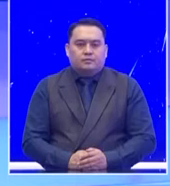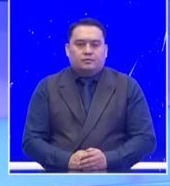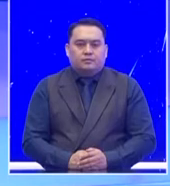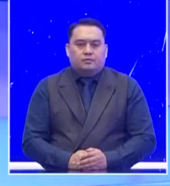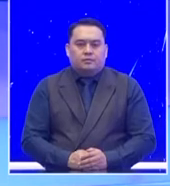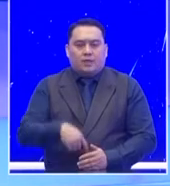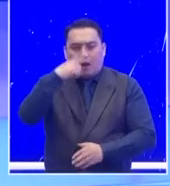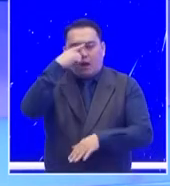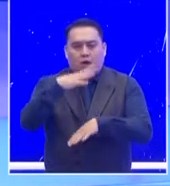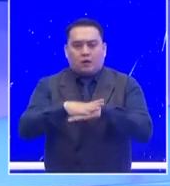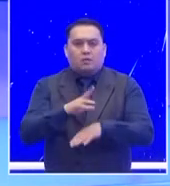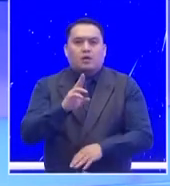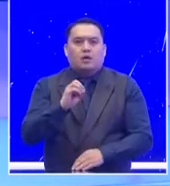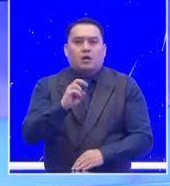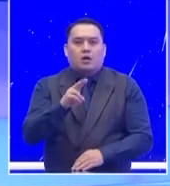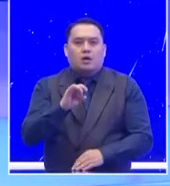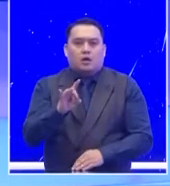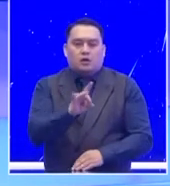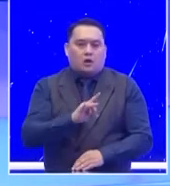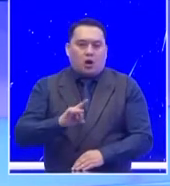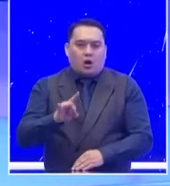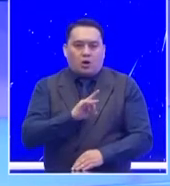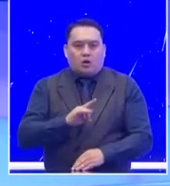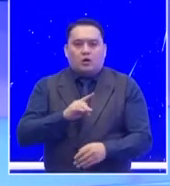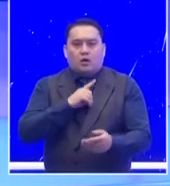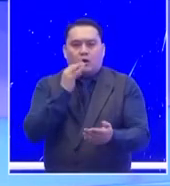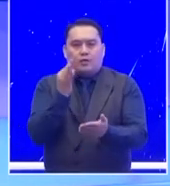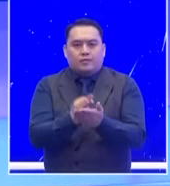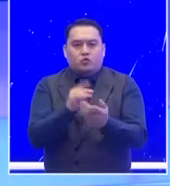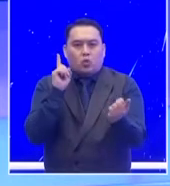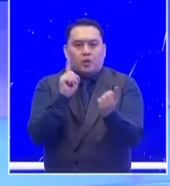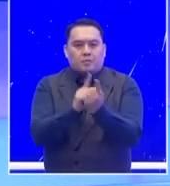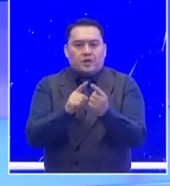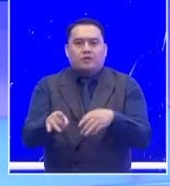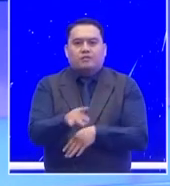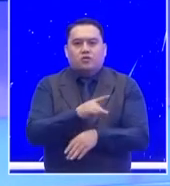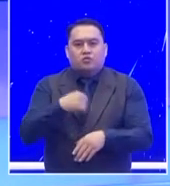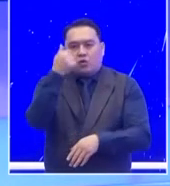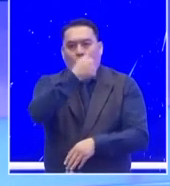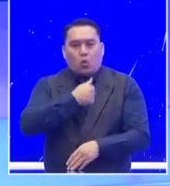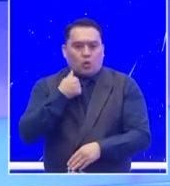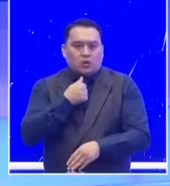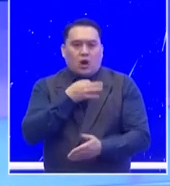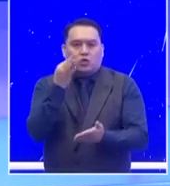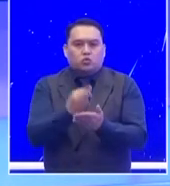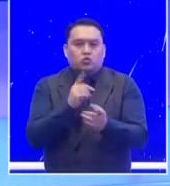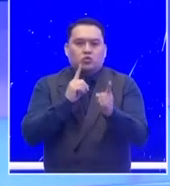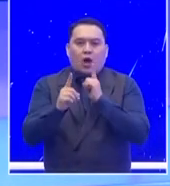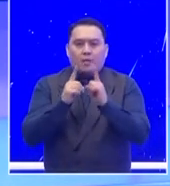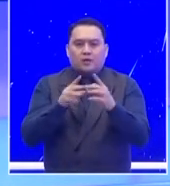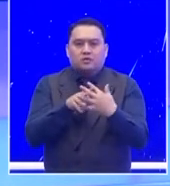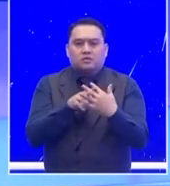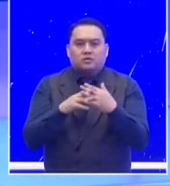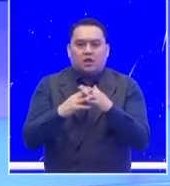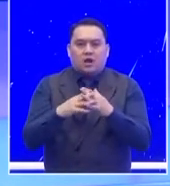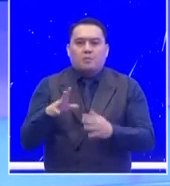Аким Кигенского района отчитался перед местными жителями о работе, проделанной районным акиматом за минувший год. На отчетном собрании, проходившем в селе